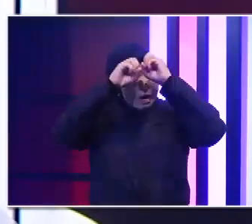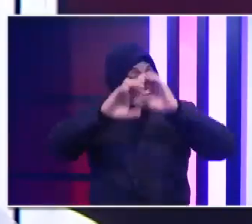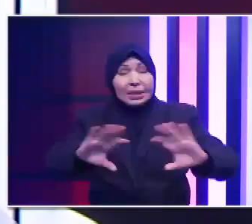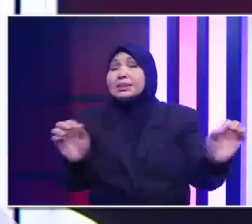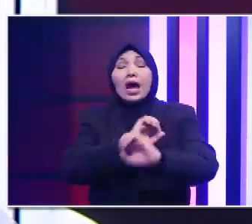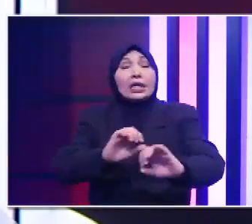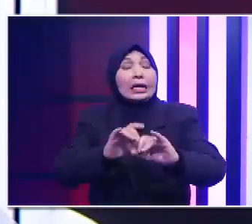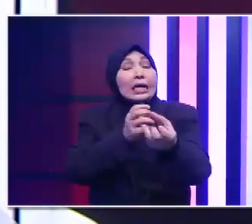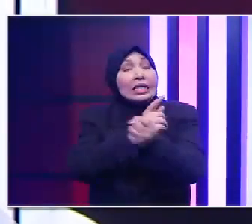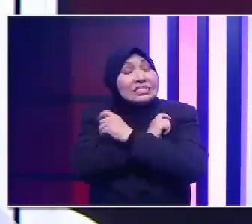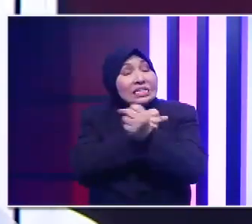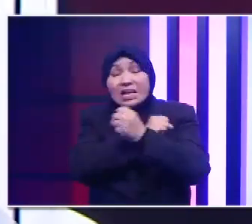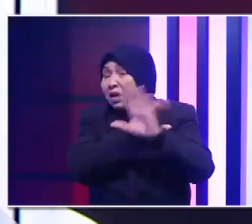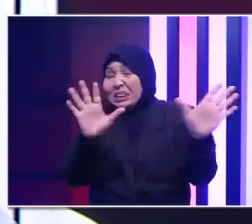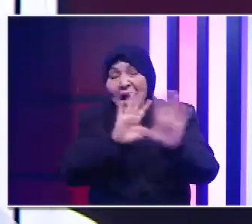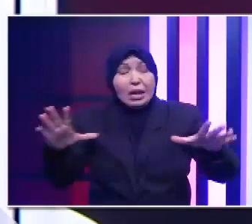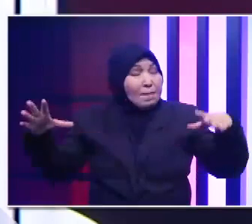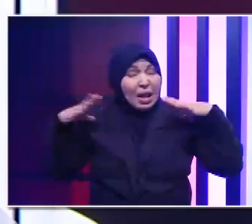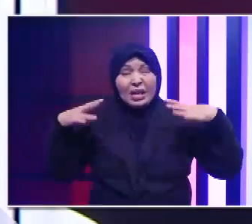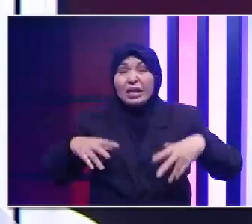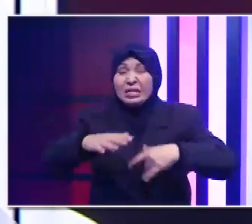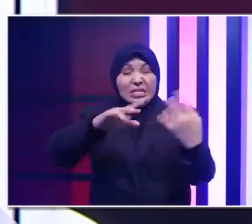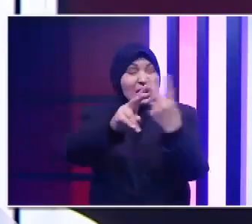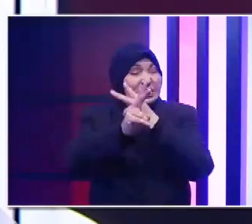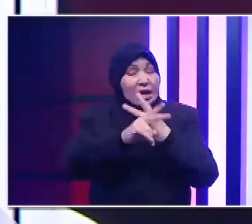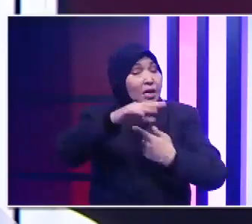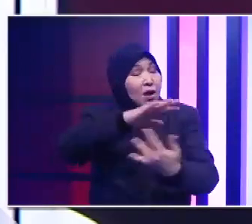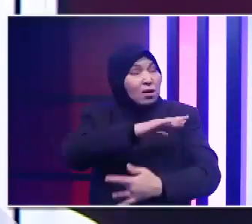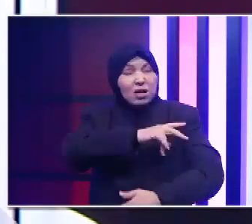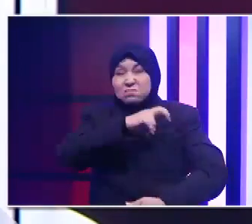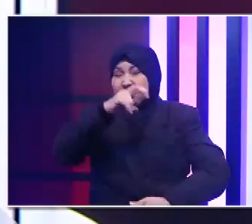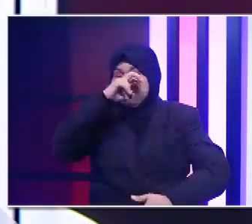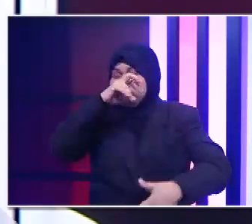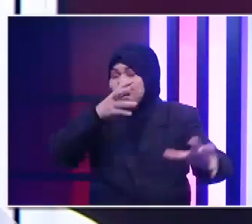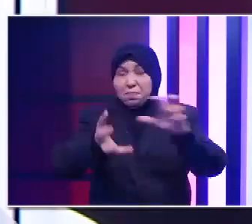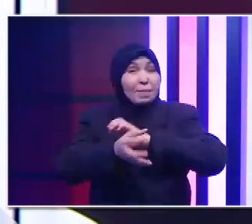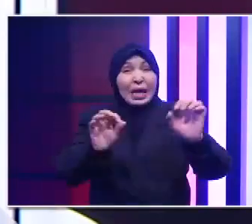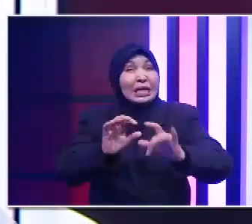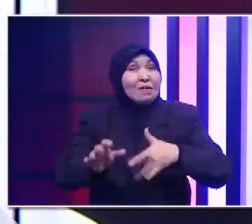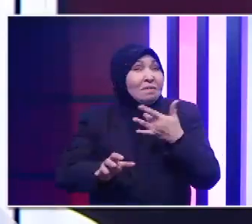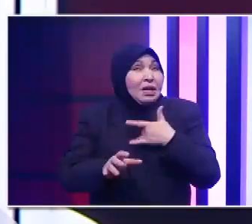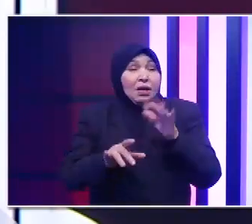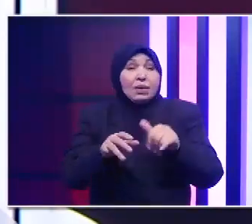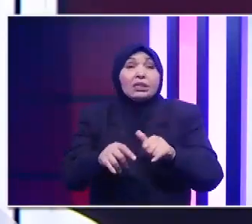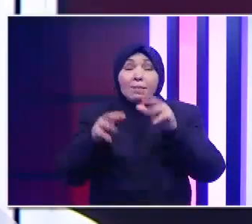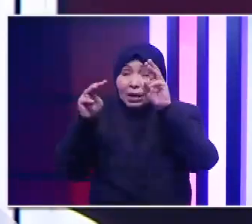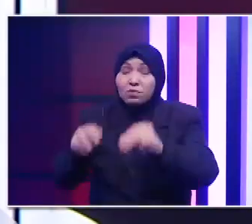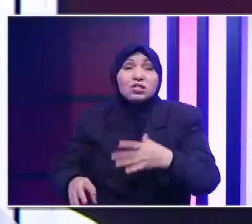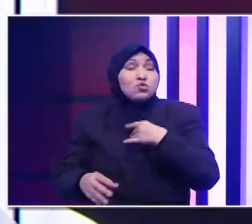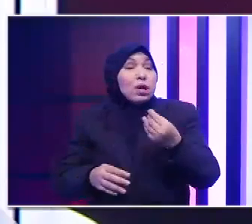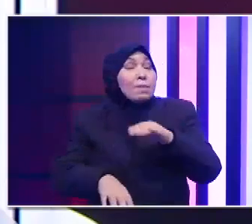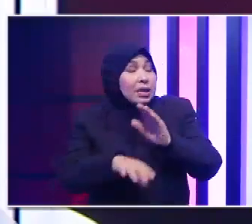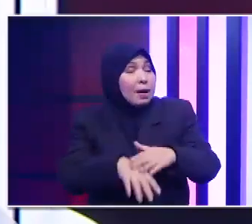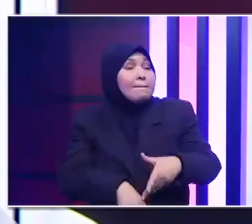bahkan seperti mana seorang manusia ini disebabkan oleh para ulama tafsir sebagaimana seorang manusia suka kepada makan dan